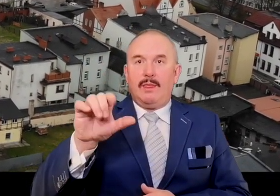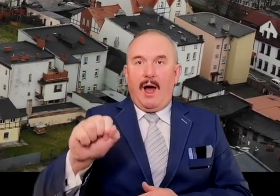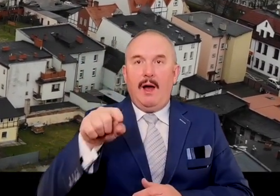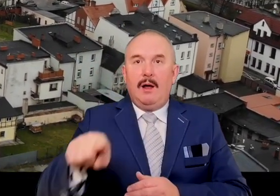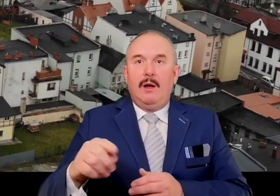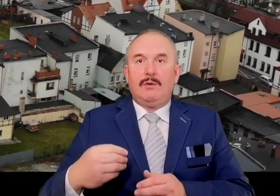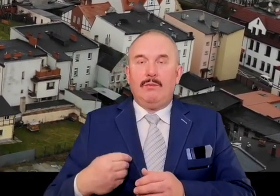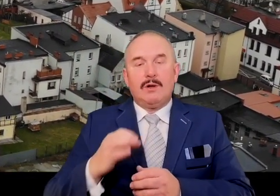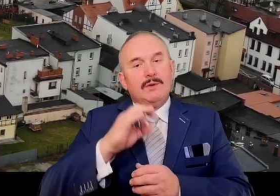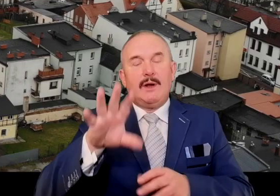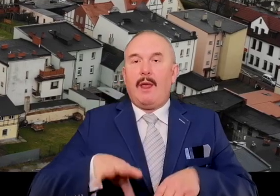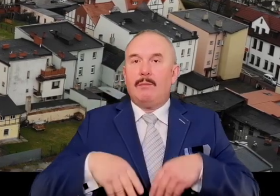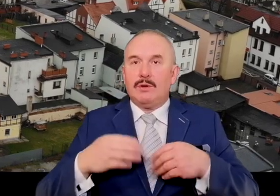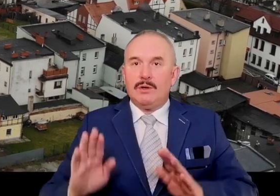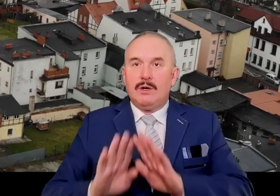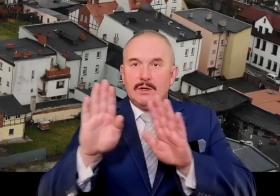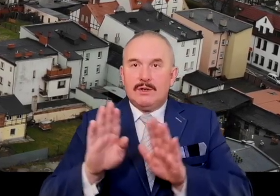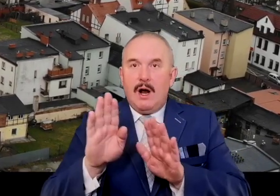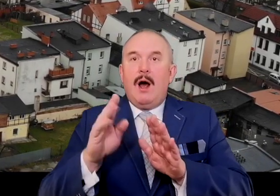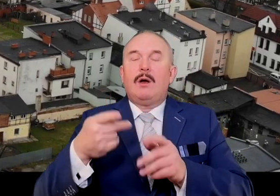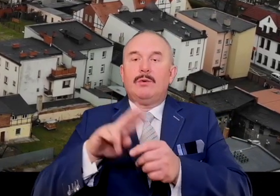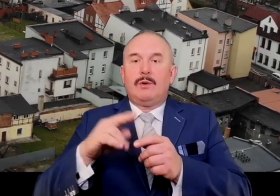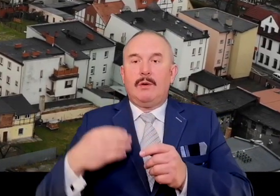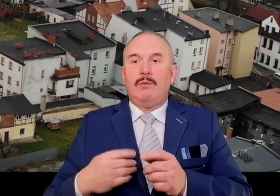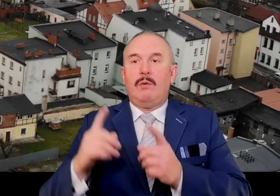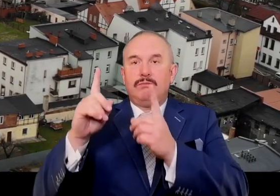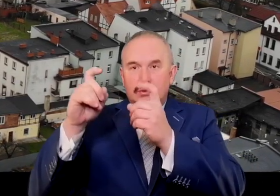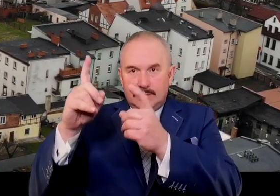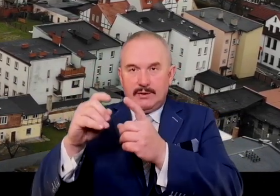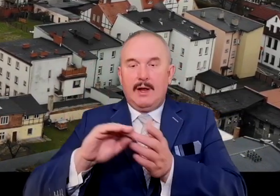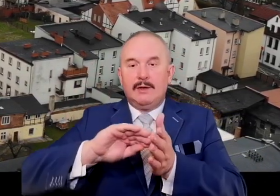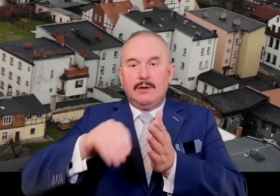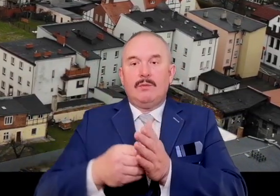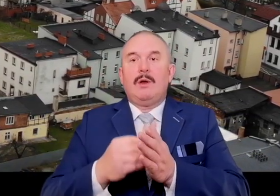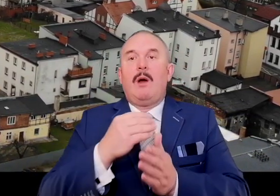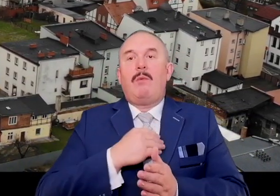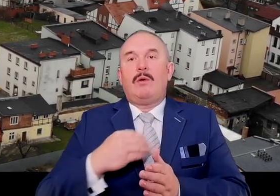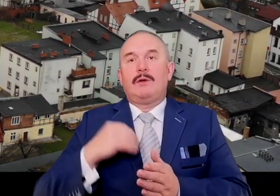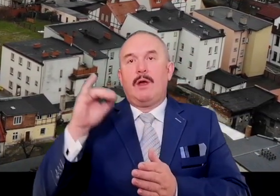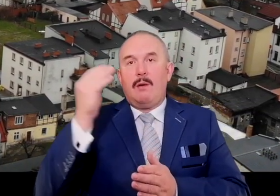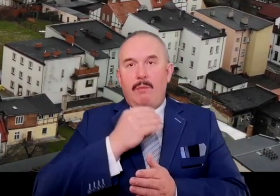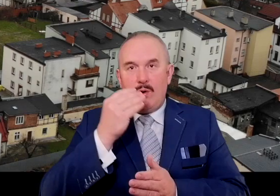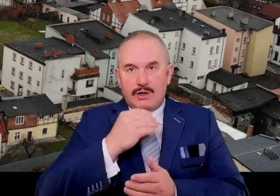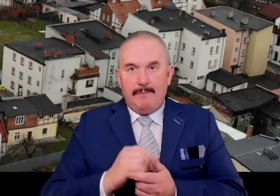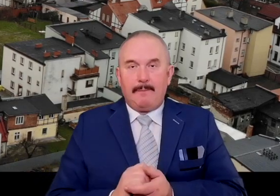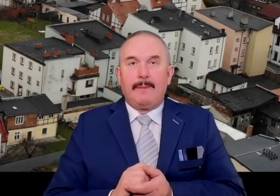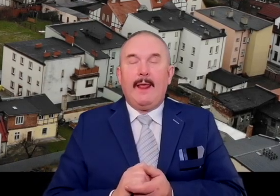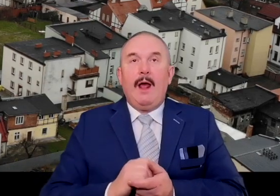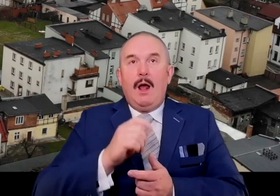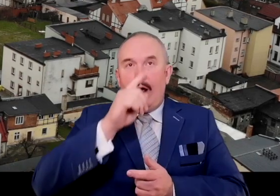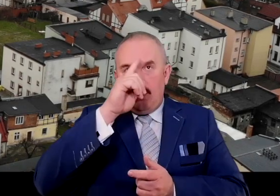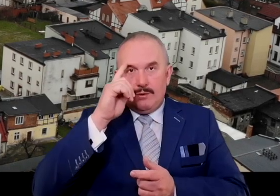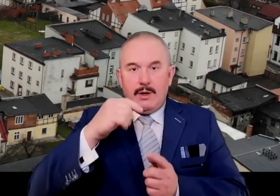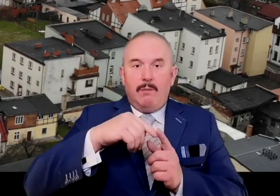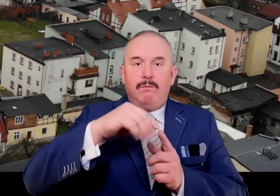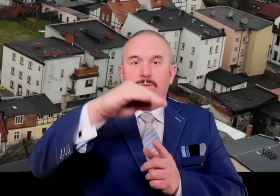się msza celebrująca zaślubiny Polski z morzem. Dlaczego ten kościół jest tak istotny? Ponieważ mieszkańcy Półwyspu Helskiego